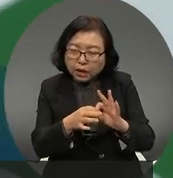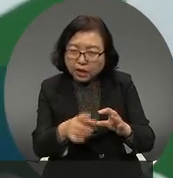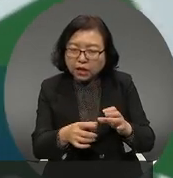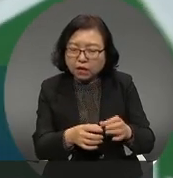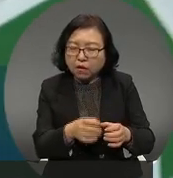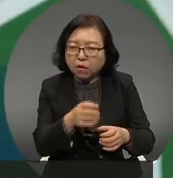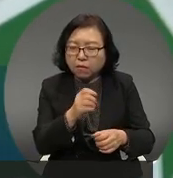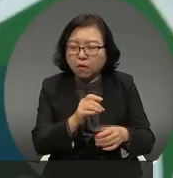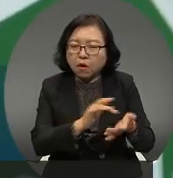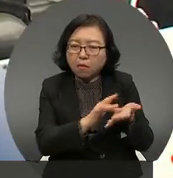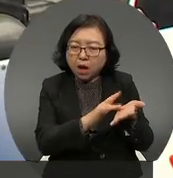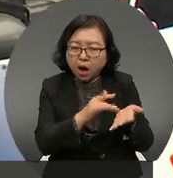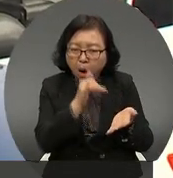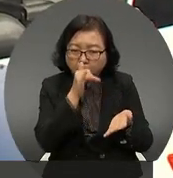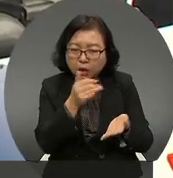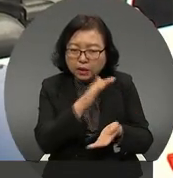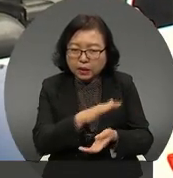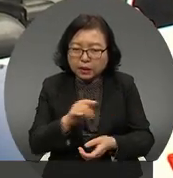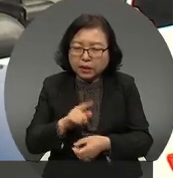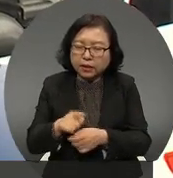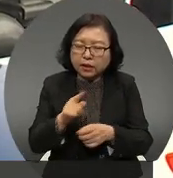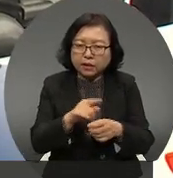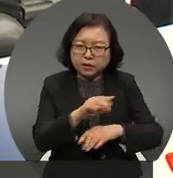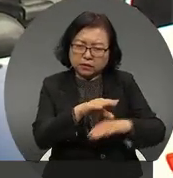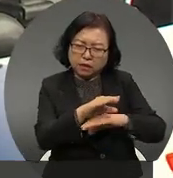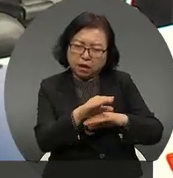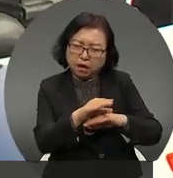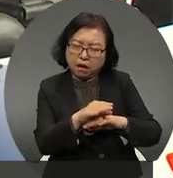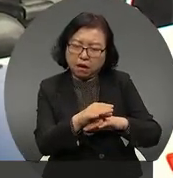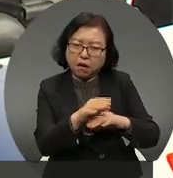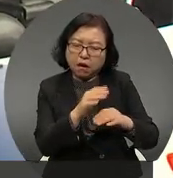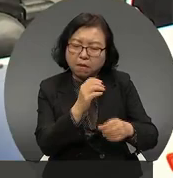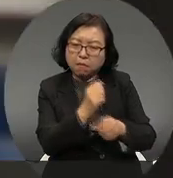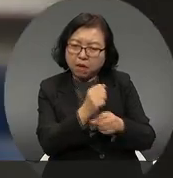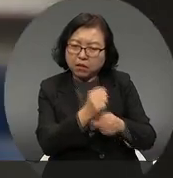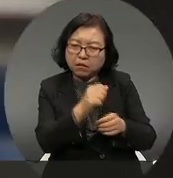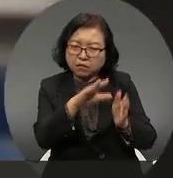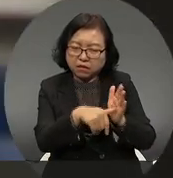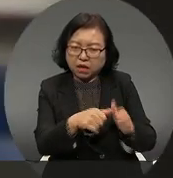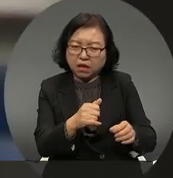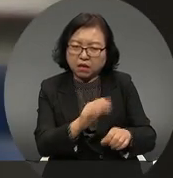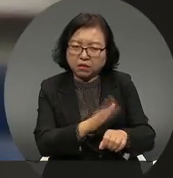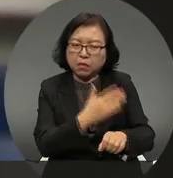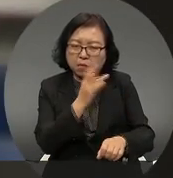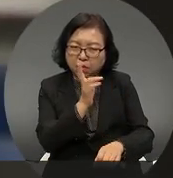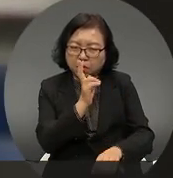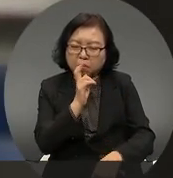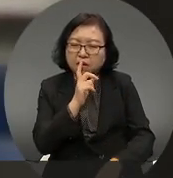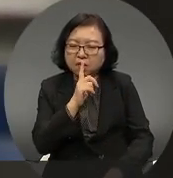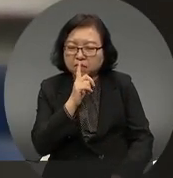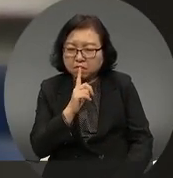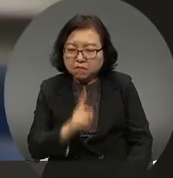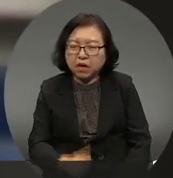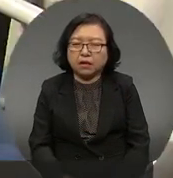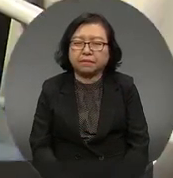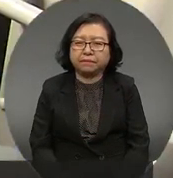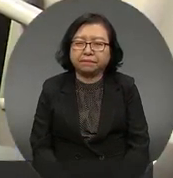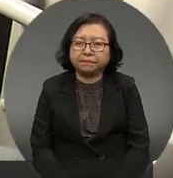있다는 거는 고압 배터리 자체적으로 문제가 있는 거라고 생각을 하는 거죠. 저희 제조사나 뭐 이제 배터리 부품에 문제가 있는 거라고 이제 판단하는